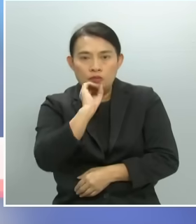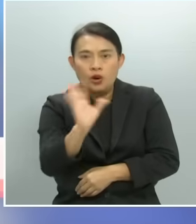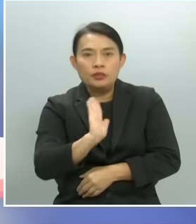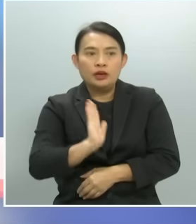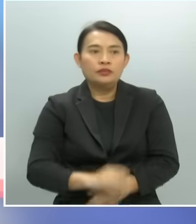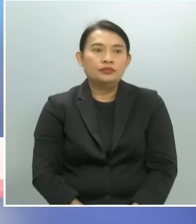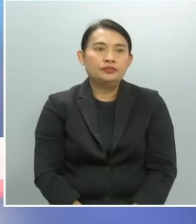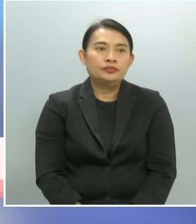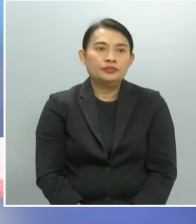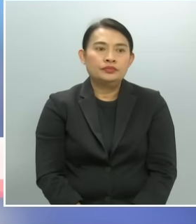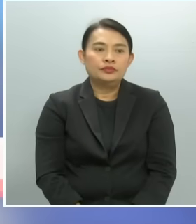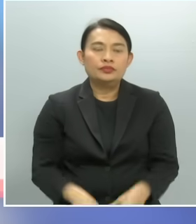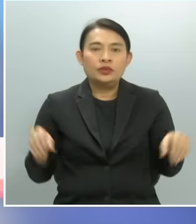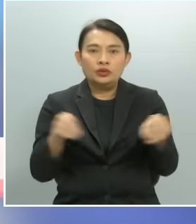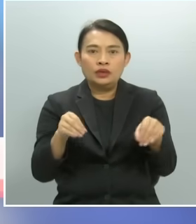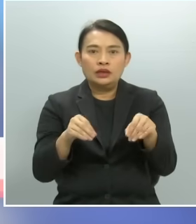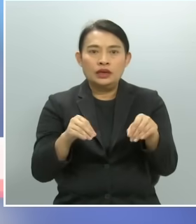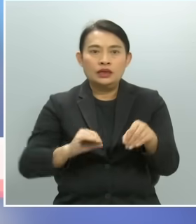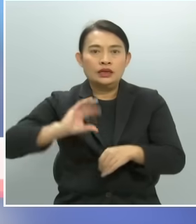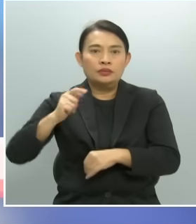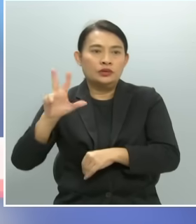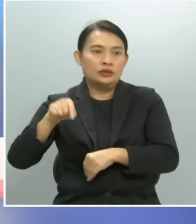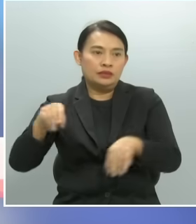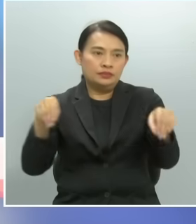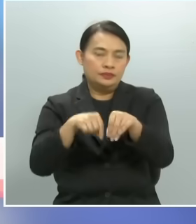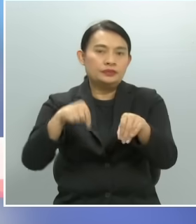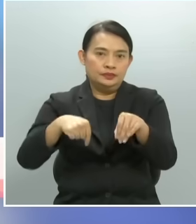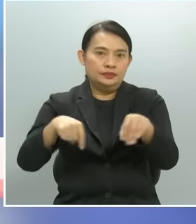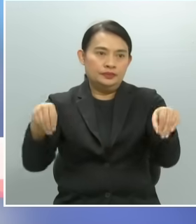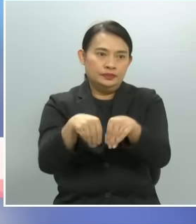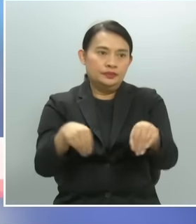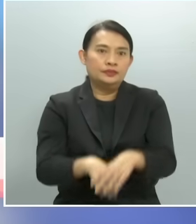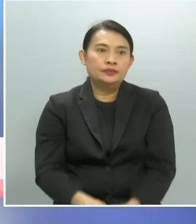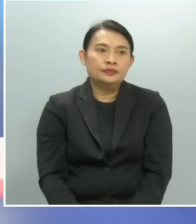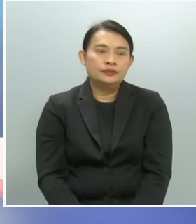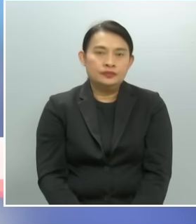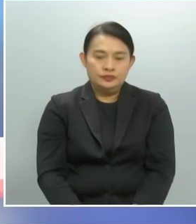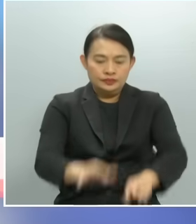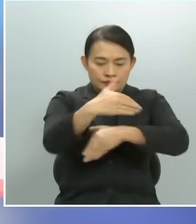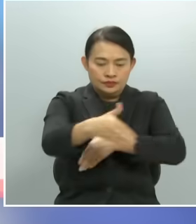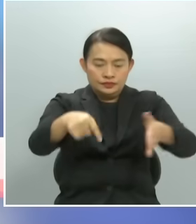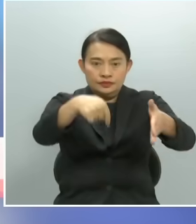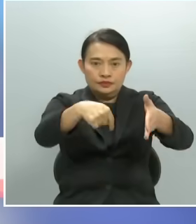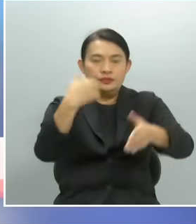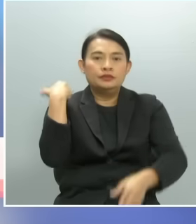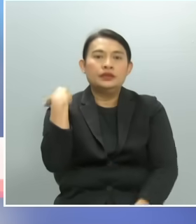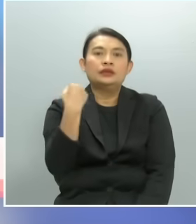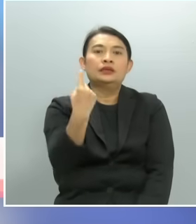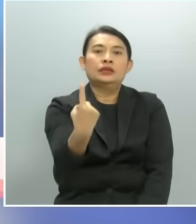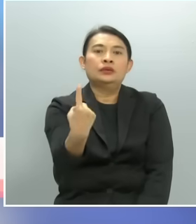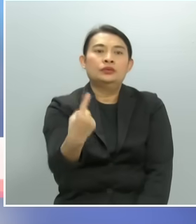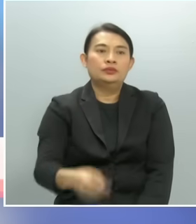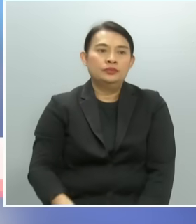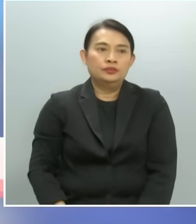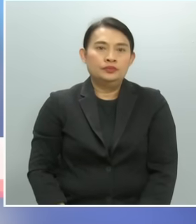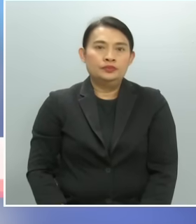เอ่ออยู่แถวๆผมนี่แหละอื้อหือนะฮะซึ่งห้องนี้เนี่ยนะครับเหลือเพียงห้องเดียวคุณผู้ชมครับแล้ว